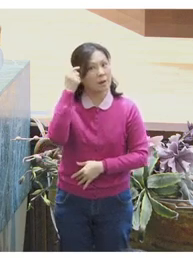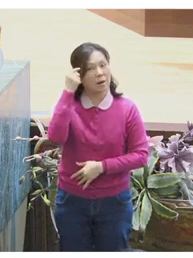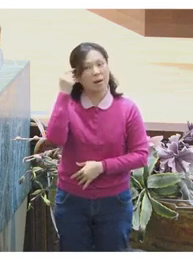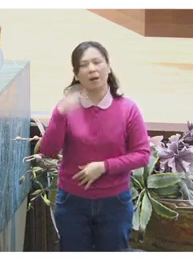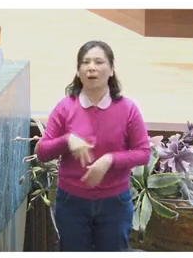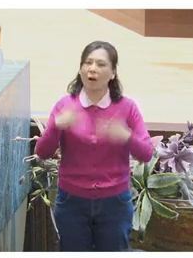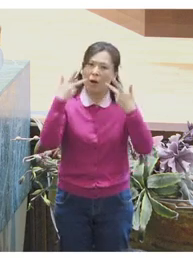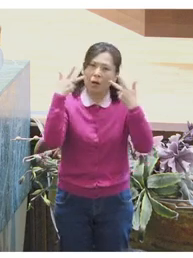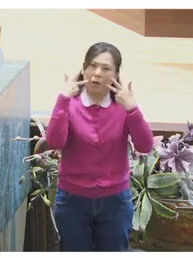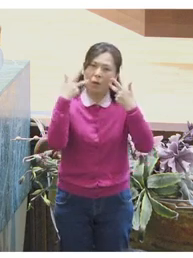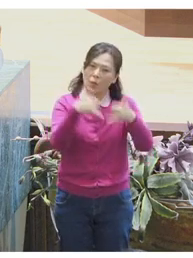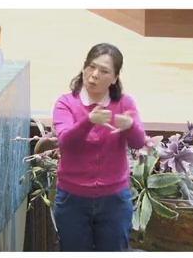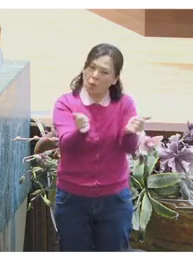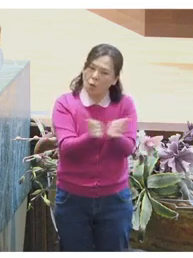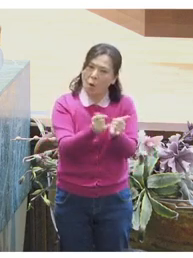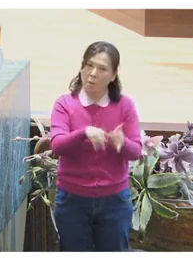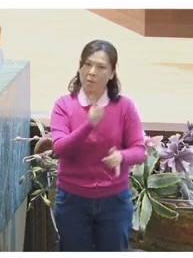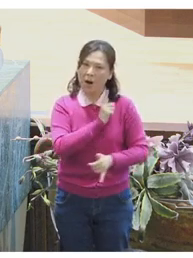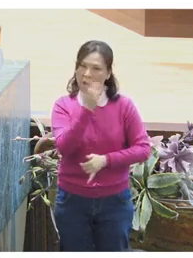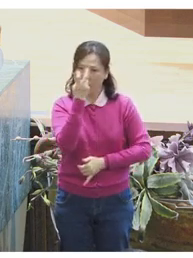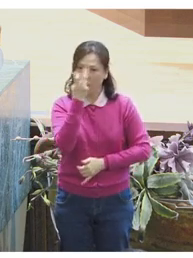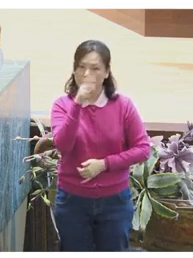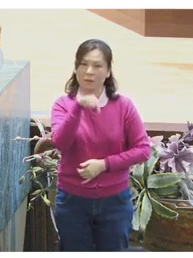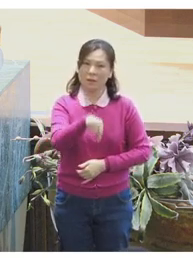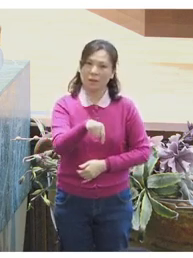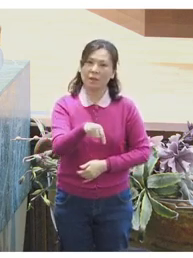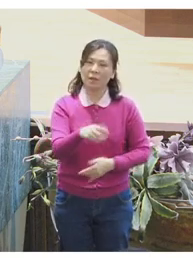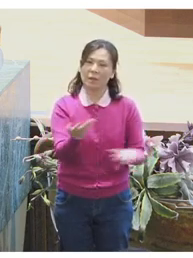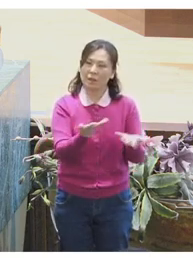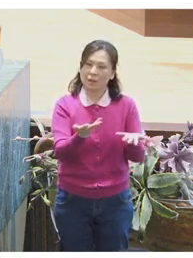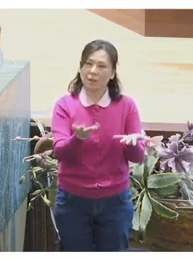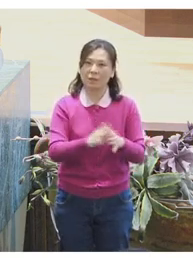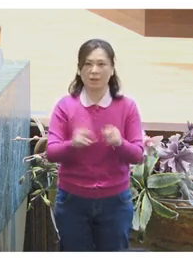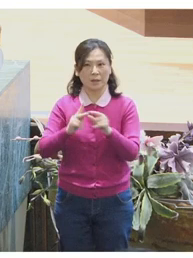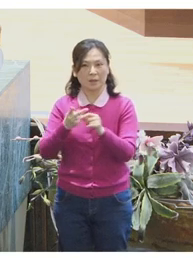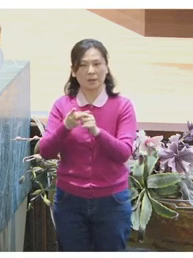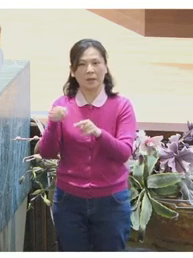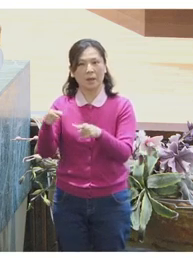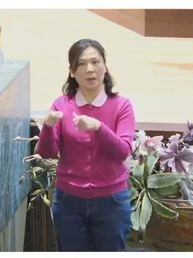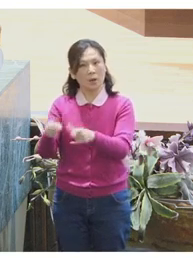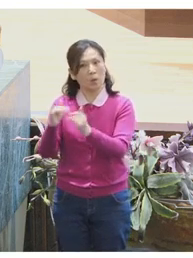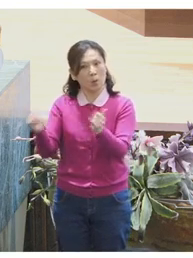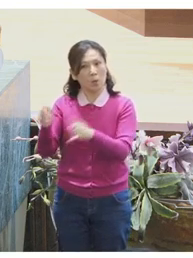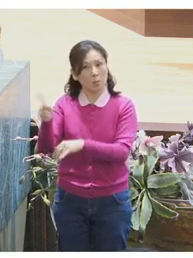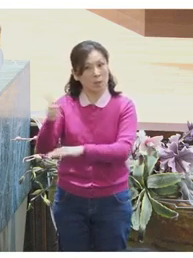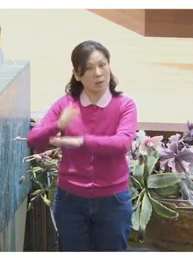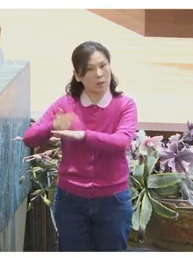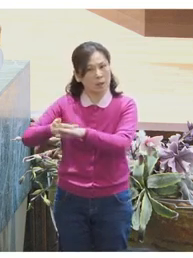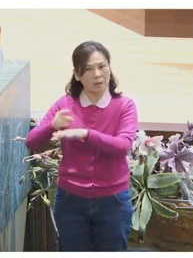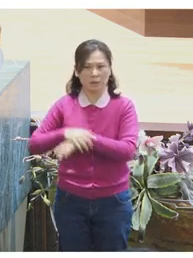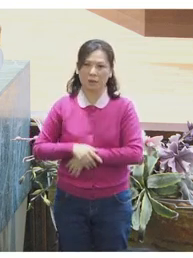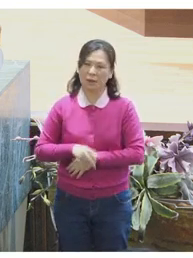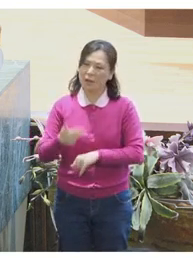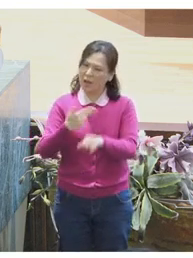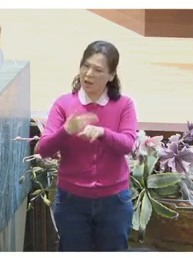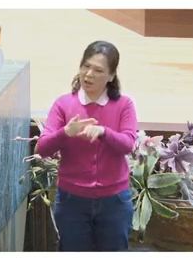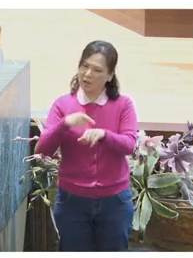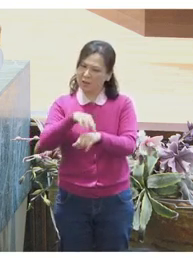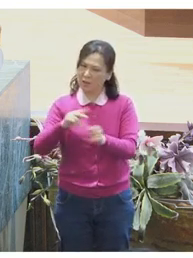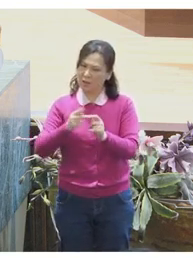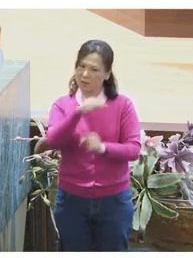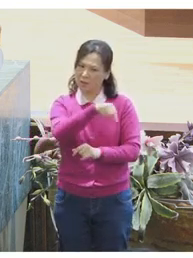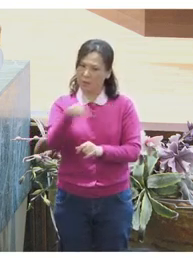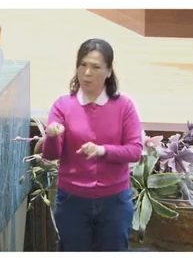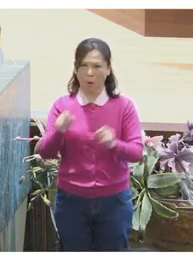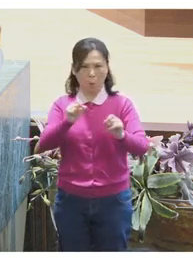原住民这个自治这件事情跟公民科技好像在技术或是范围上有很大的差别，